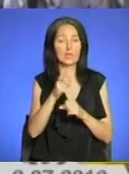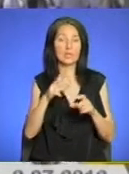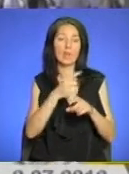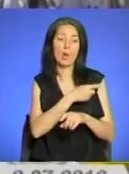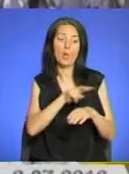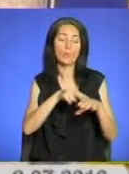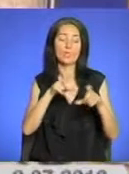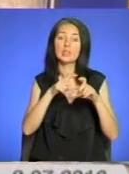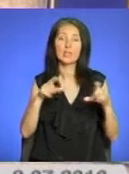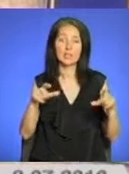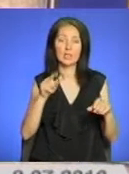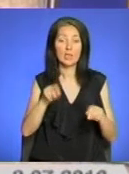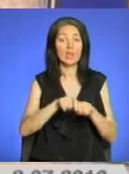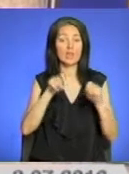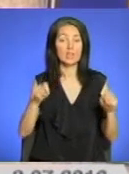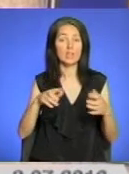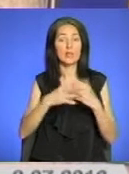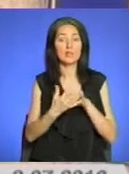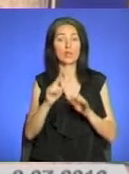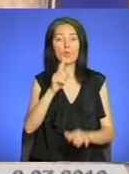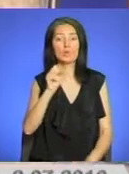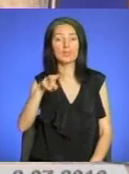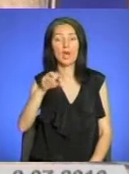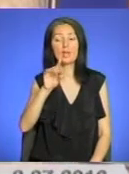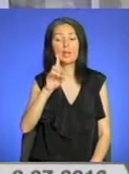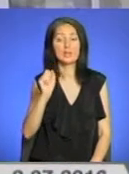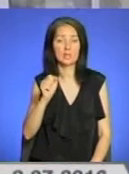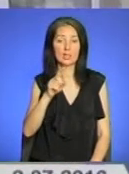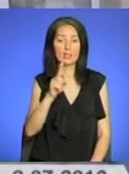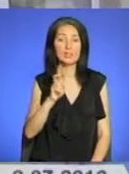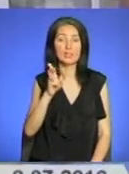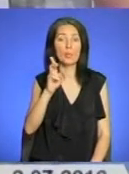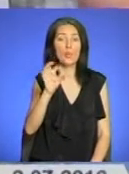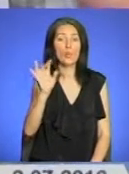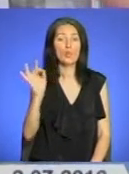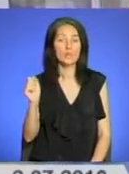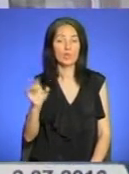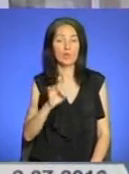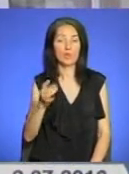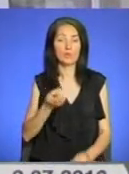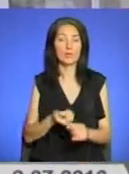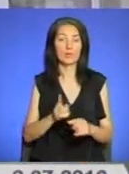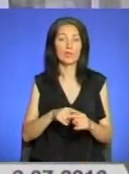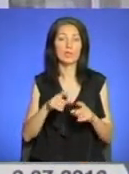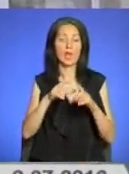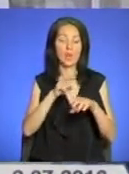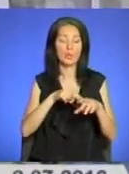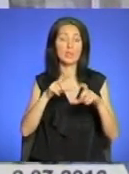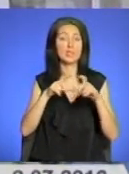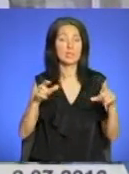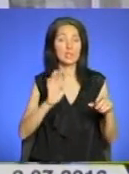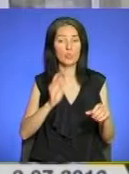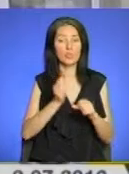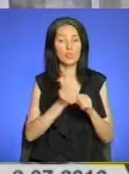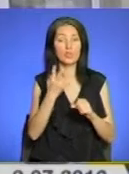поліцейська станція. Її відкрили у селищі Залісті Зборівського району. На даній поліцейській дільниці буде працювати